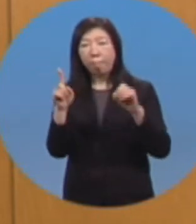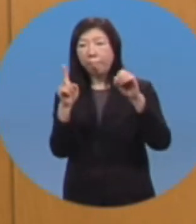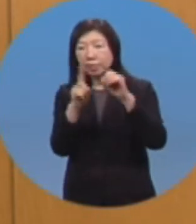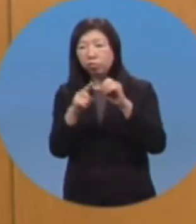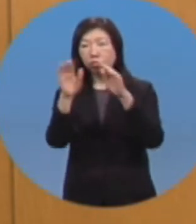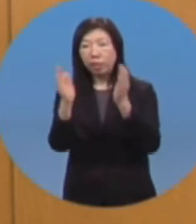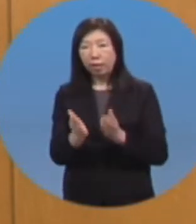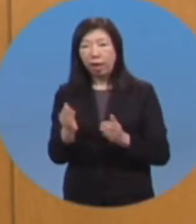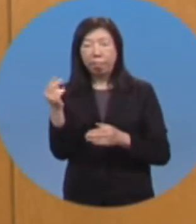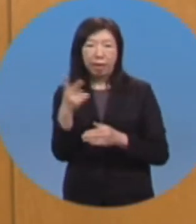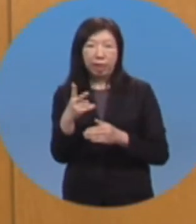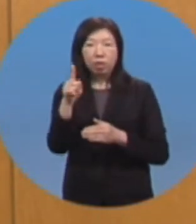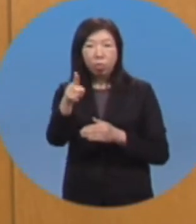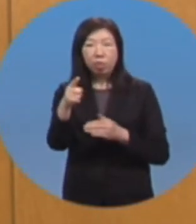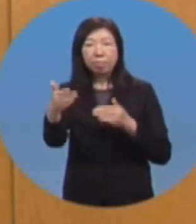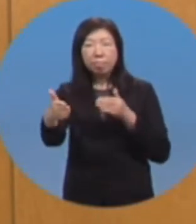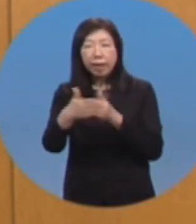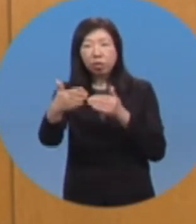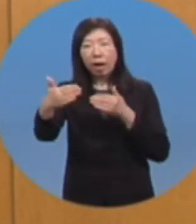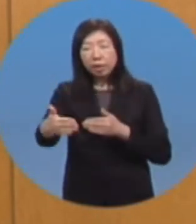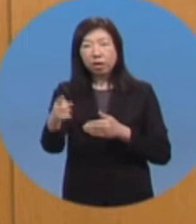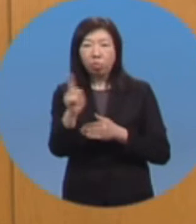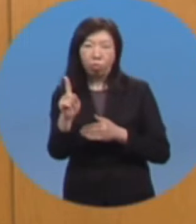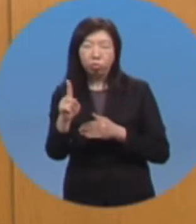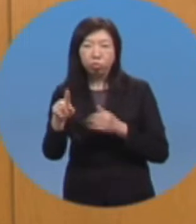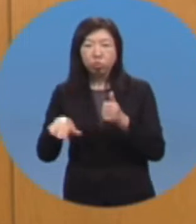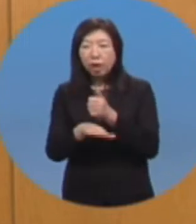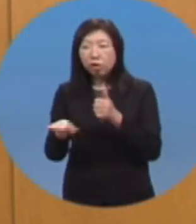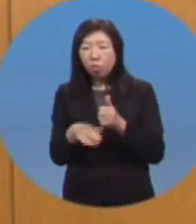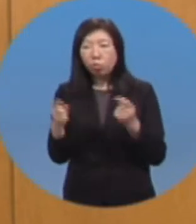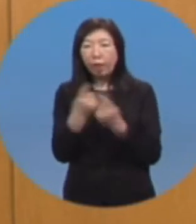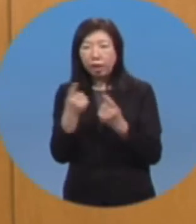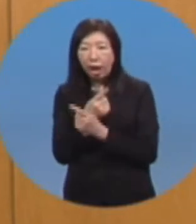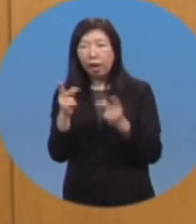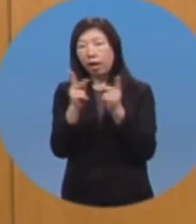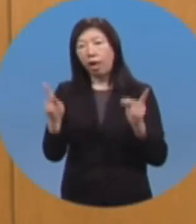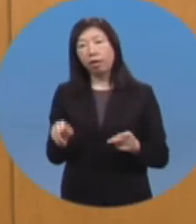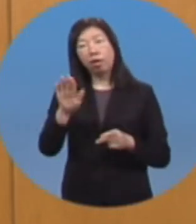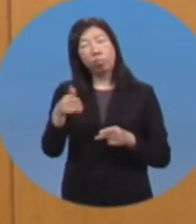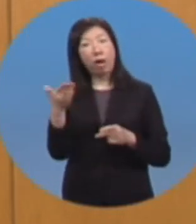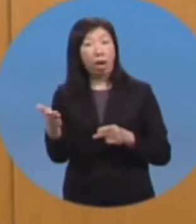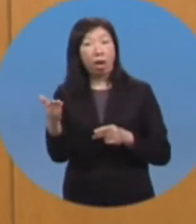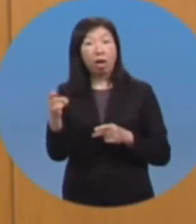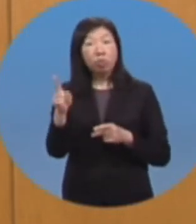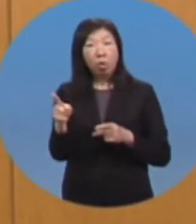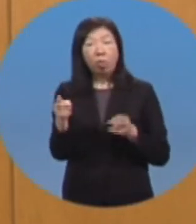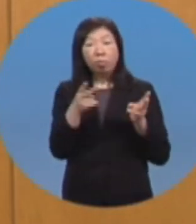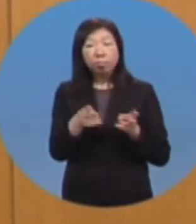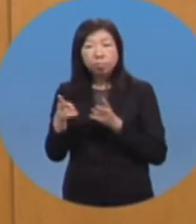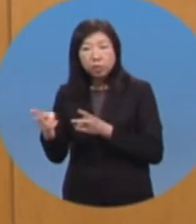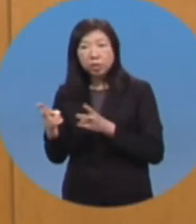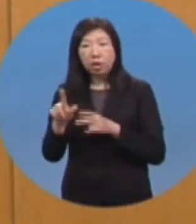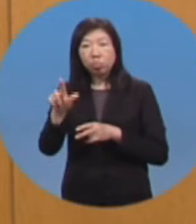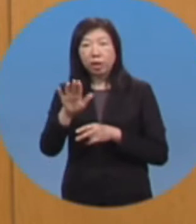姿、そしてそこに至るまでにどのような環境の変化や課題があるのか、そうしたことを整理をした